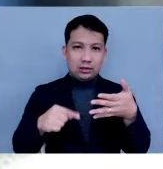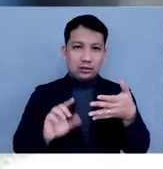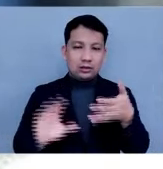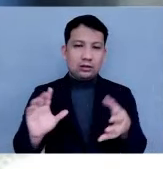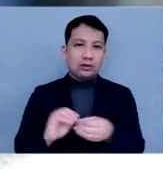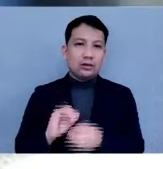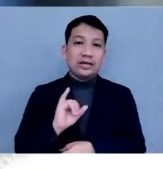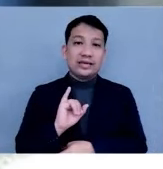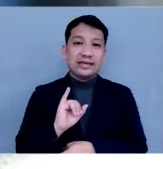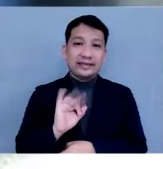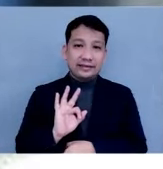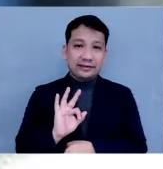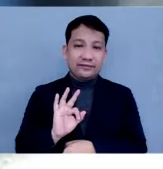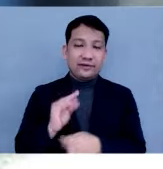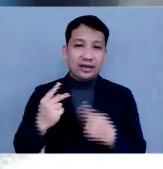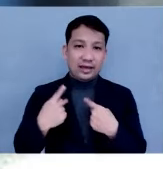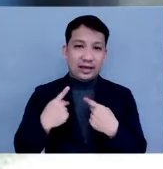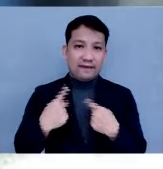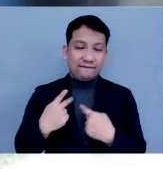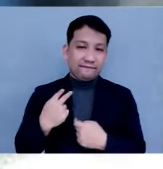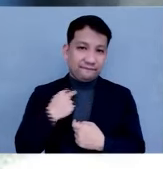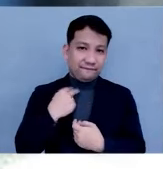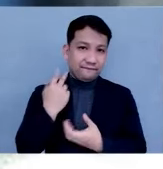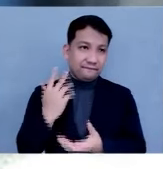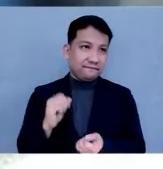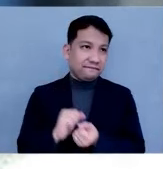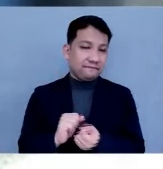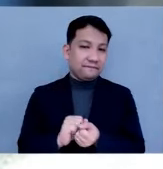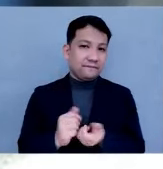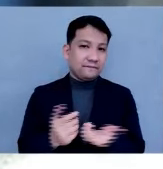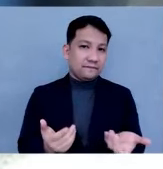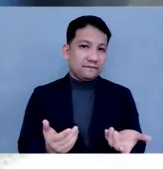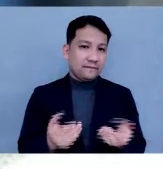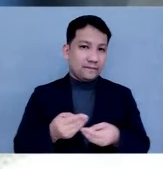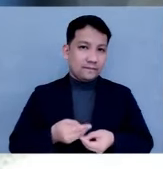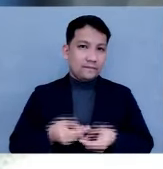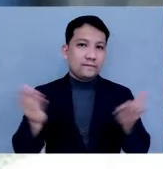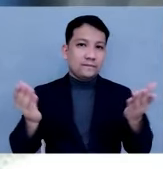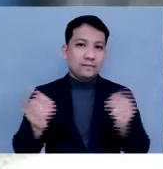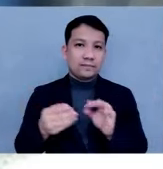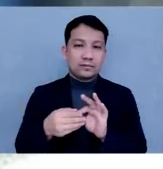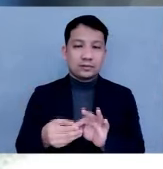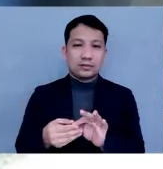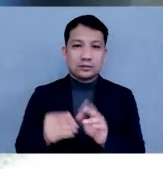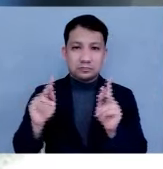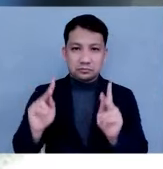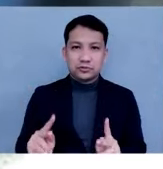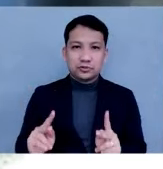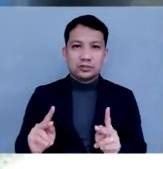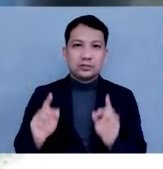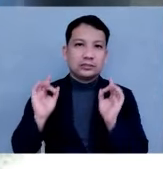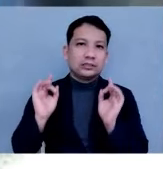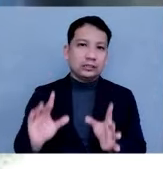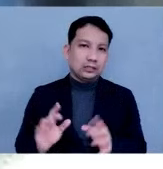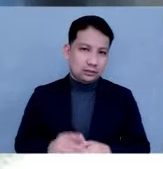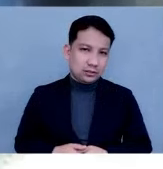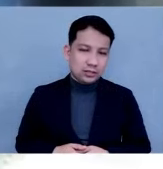Yung if they have a stock. So baka ma-distribute pa nila sa mga tao and it can